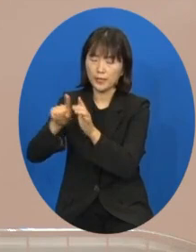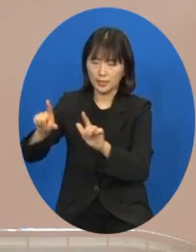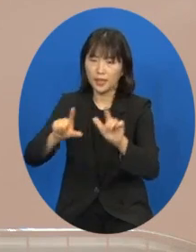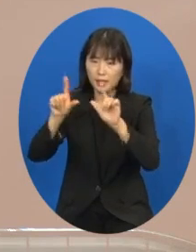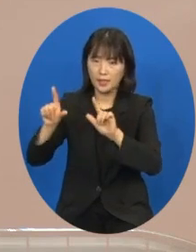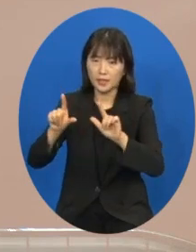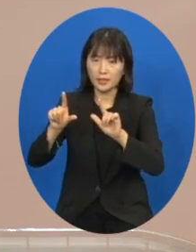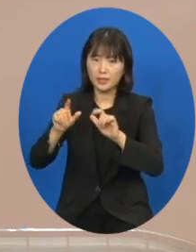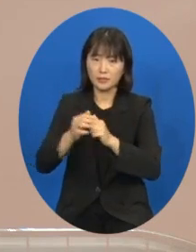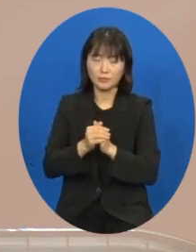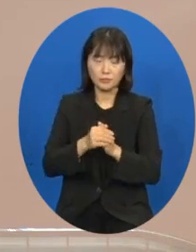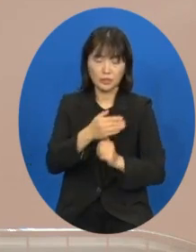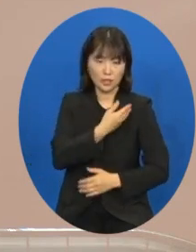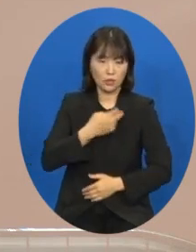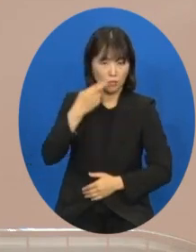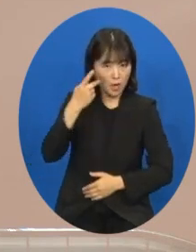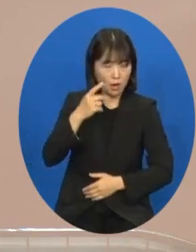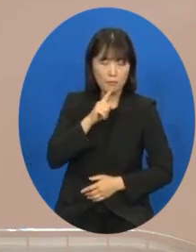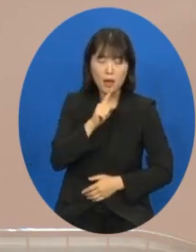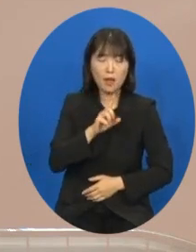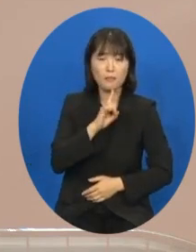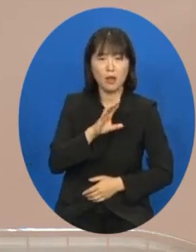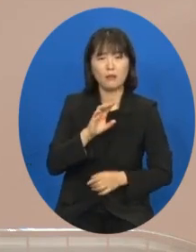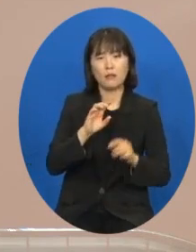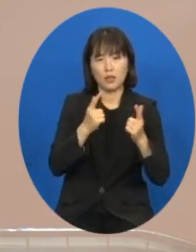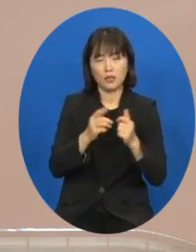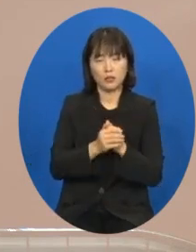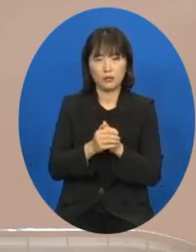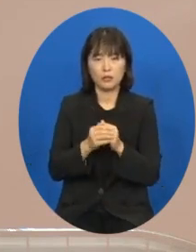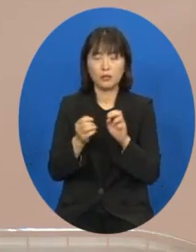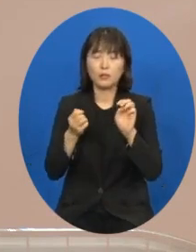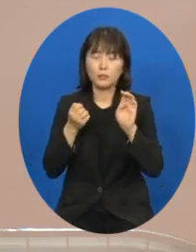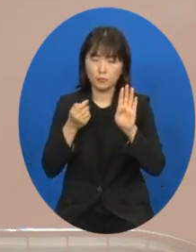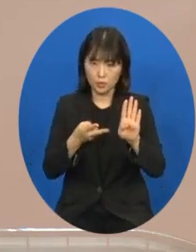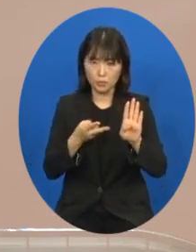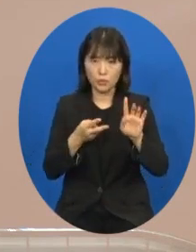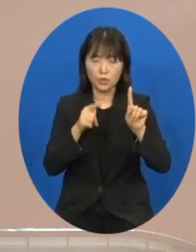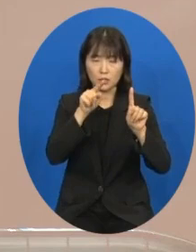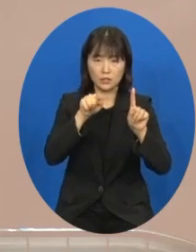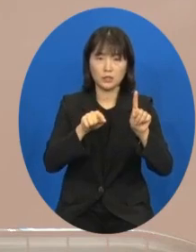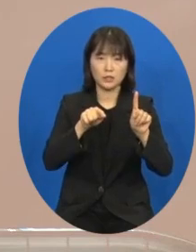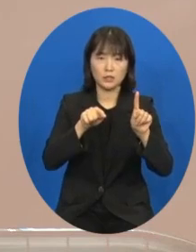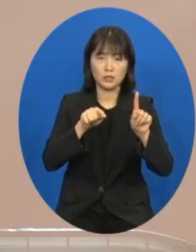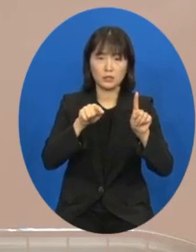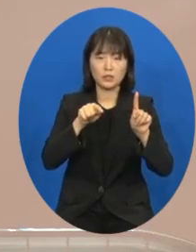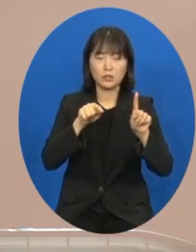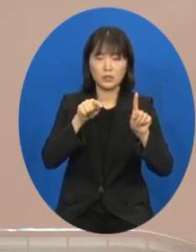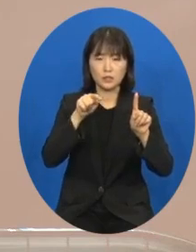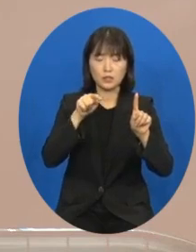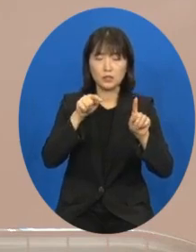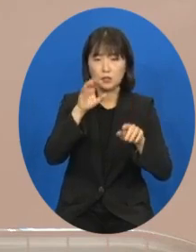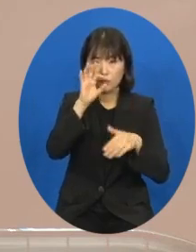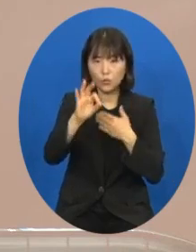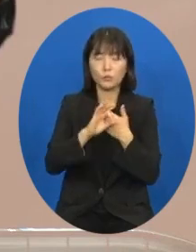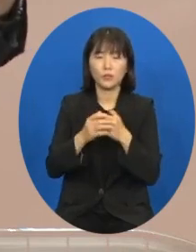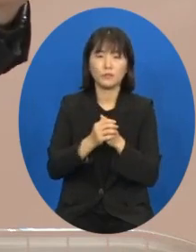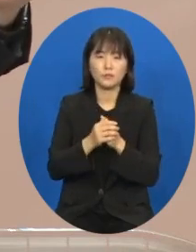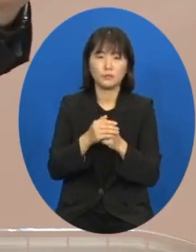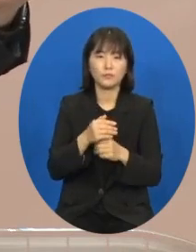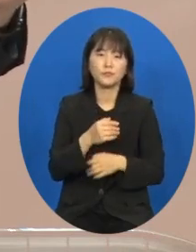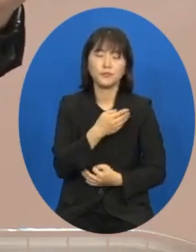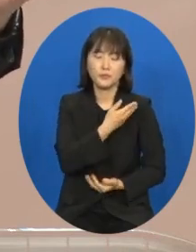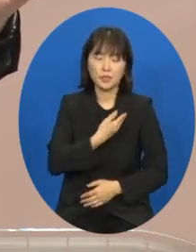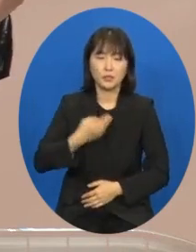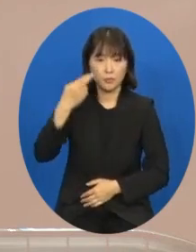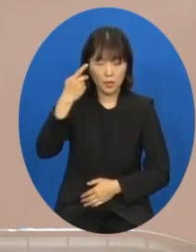사도 바울이 말만 그렇게 한 게 아닙니다. 빌립보서를 보면, 빌립보서 1장에 보면 사도 바울이 로마 감옥에 갇혔을